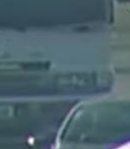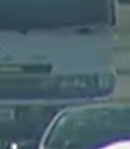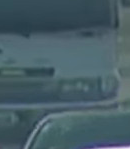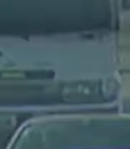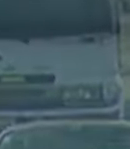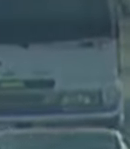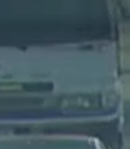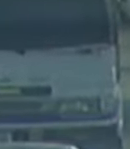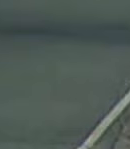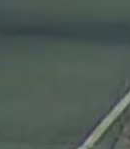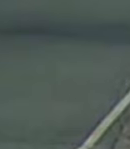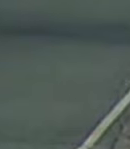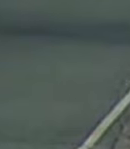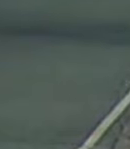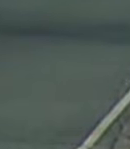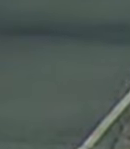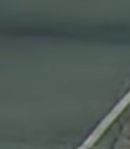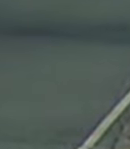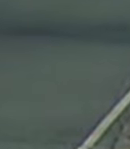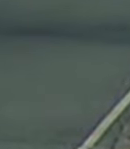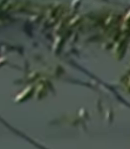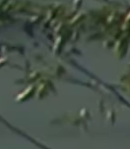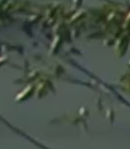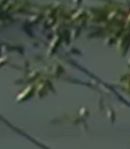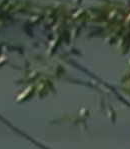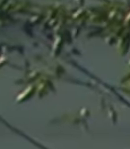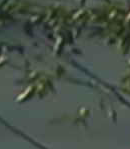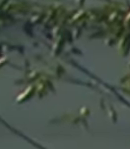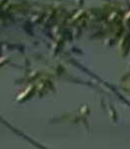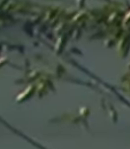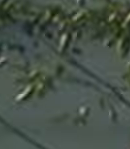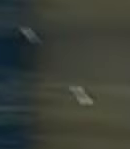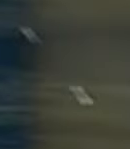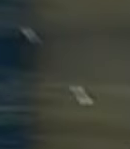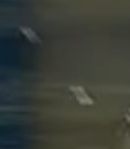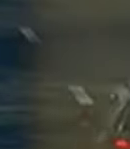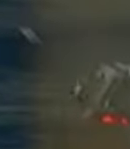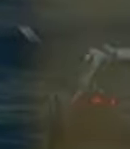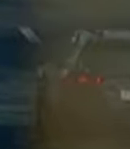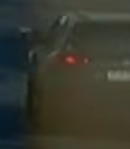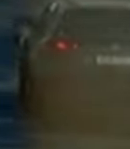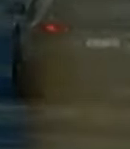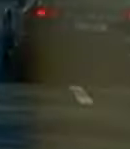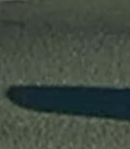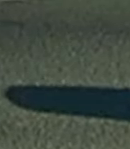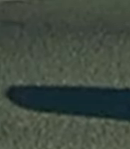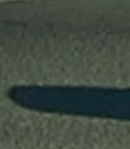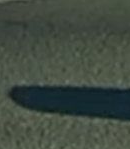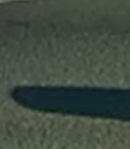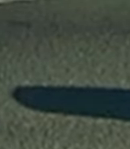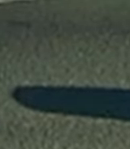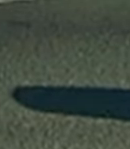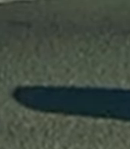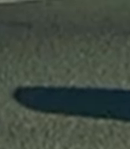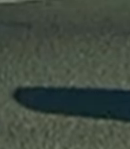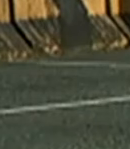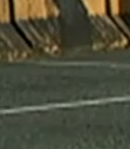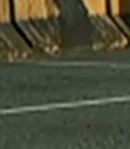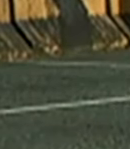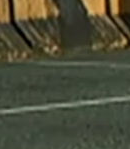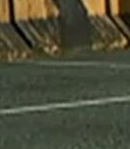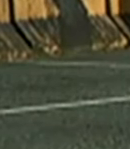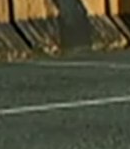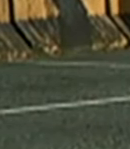pagunita sa semana Santa ng mga kapatid nating katoliko Umpisa na ngayong araw sitwason ng traffic sa NLEX kukumustahin